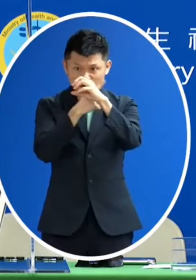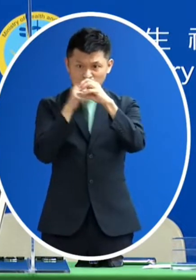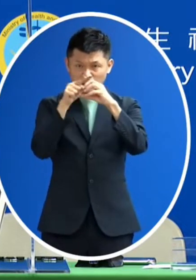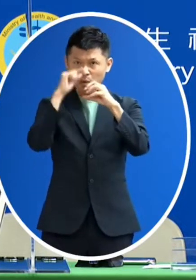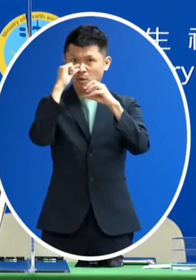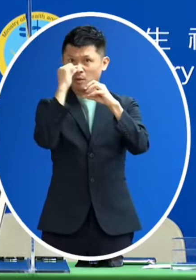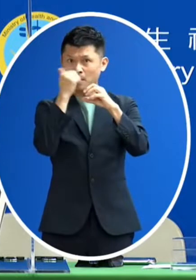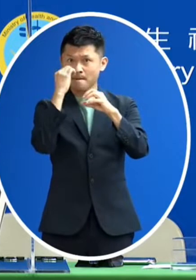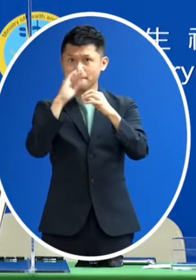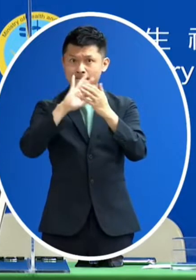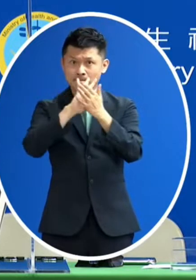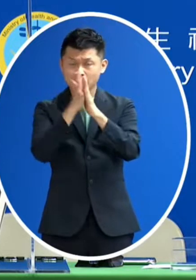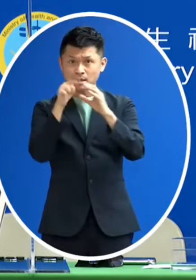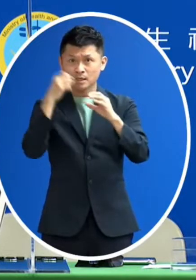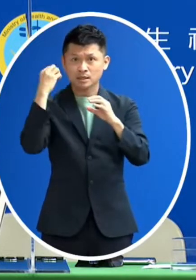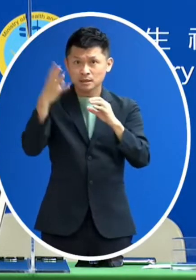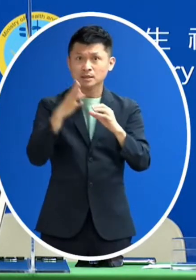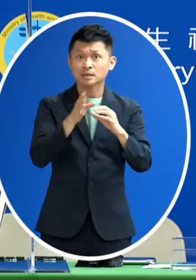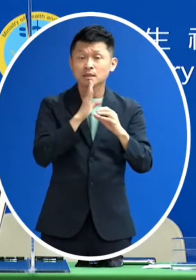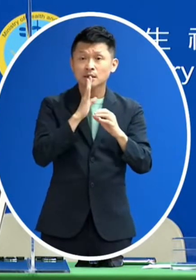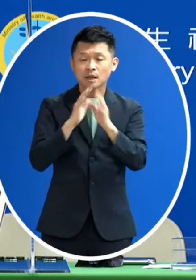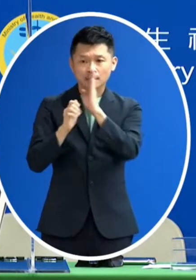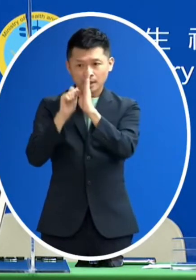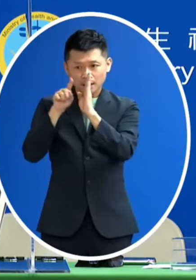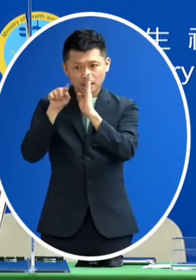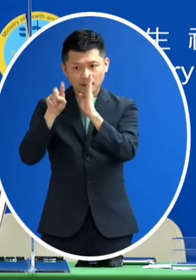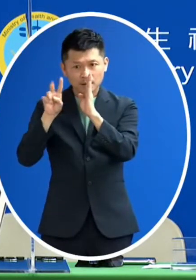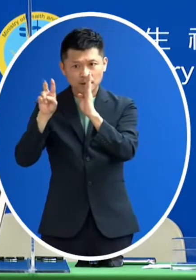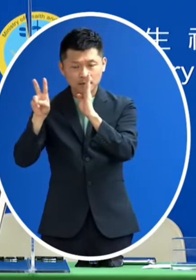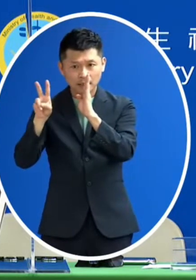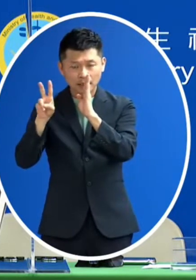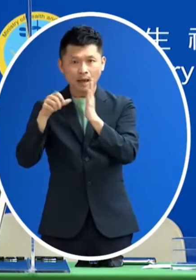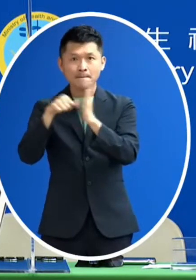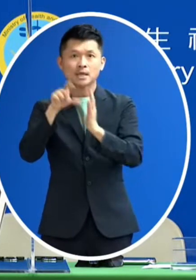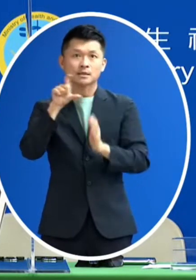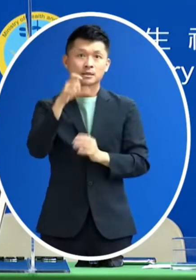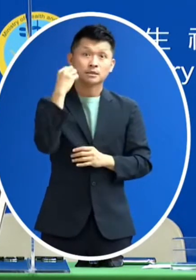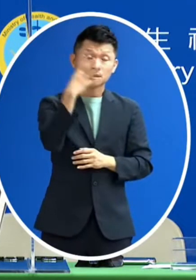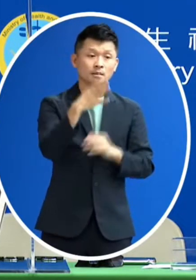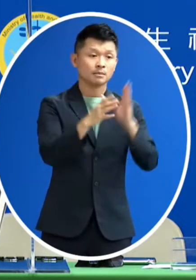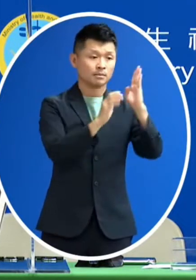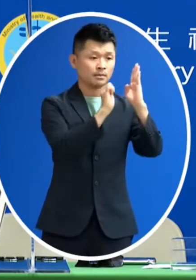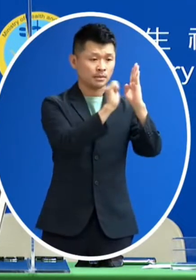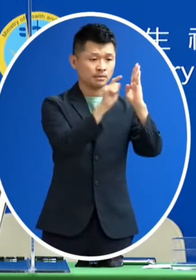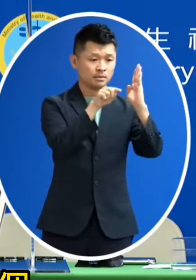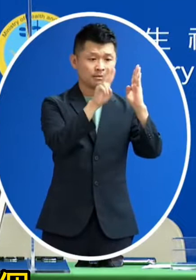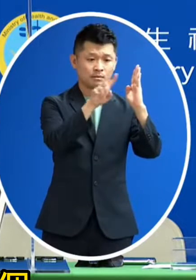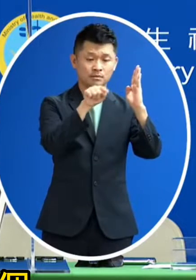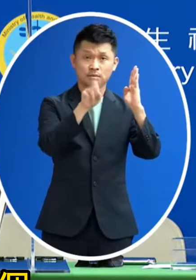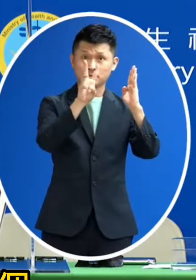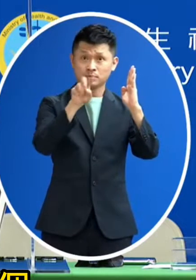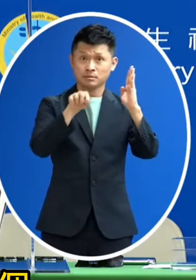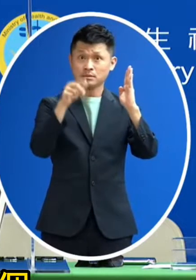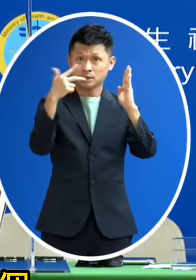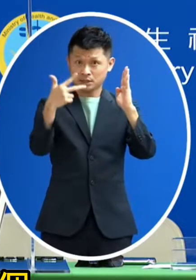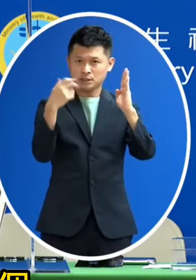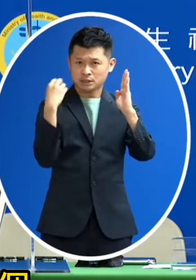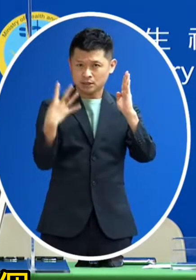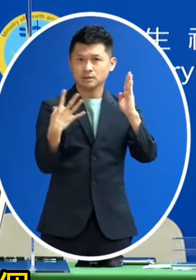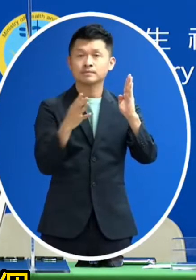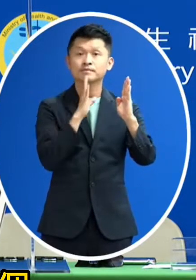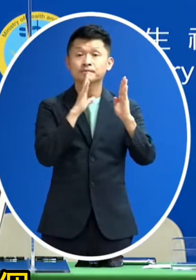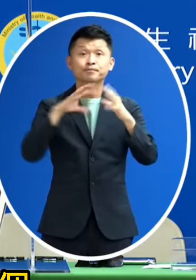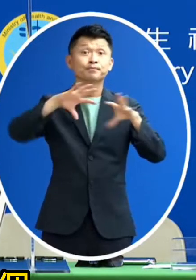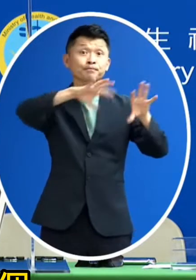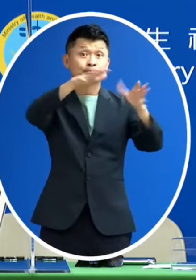的 BA.2.3，把它重新定义命名叫做 BA.2.3.7那从国际的资料库来